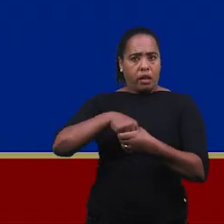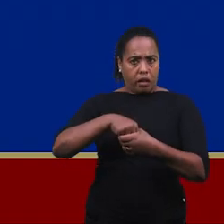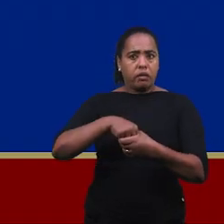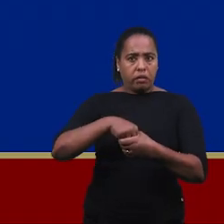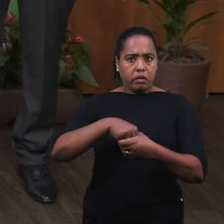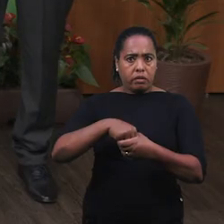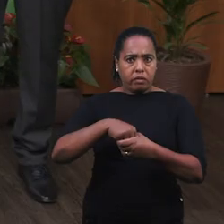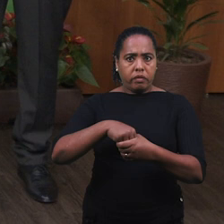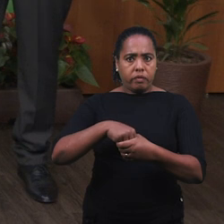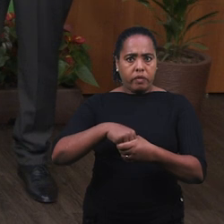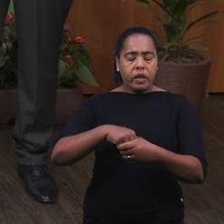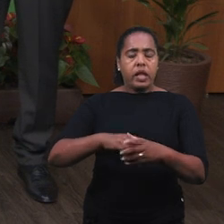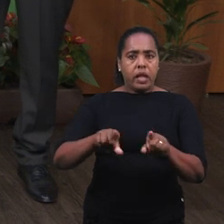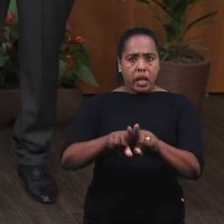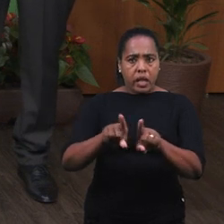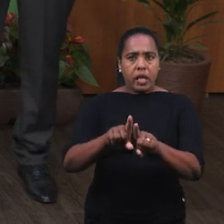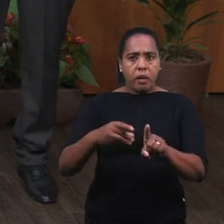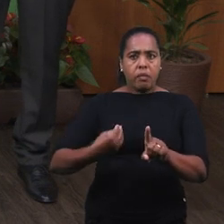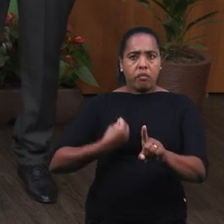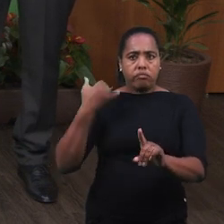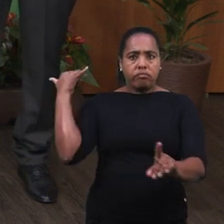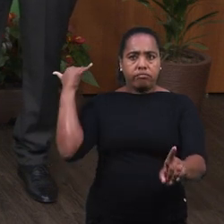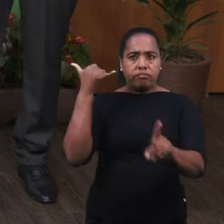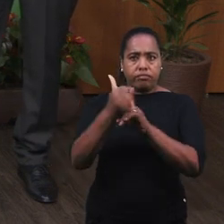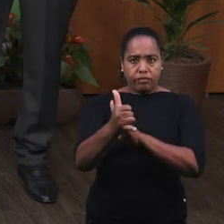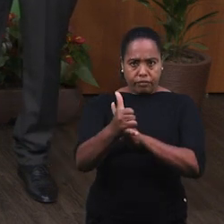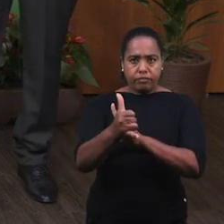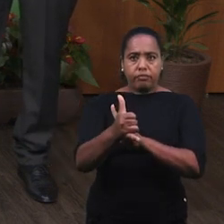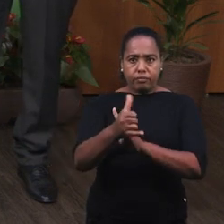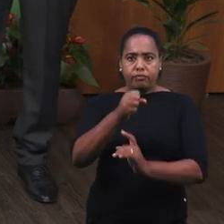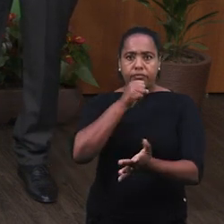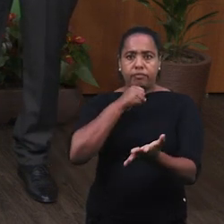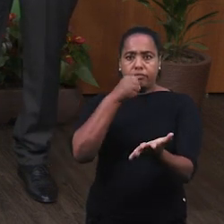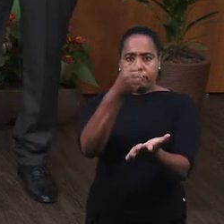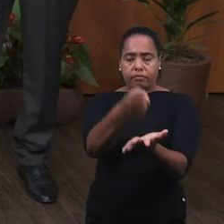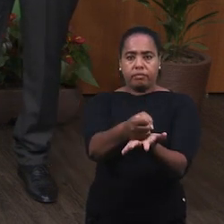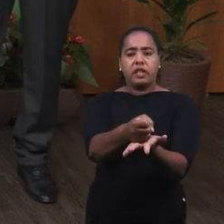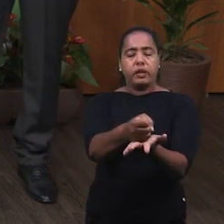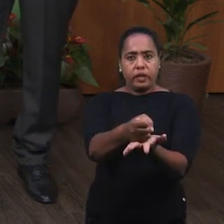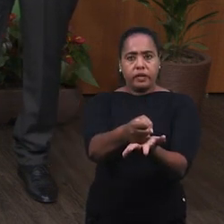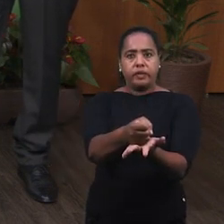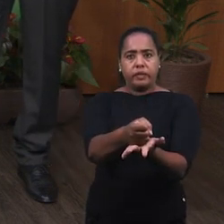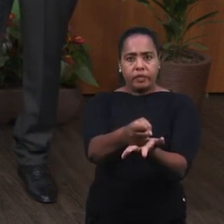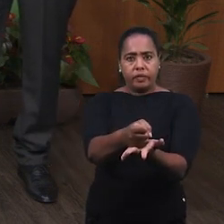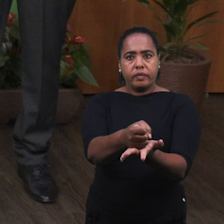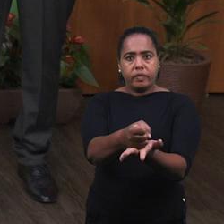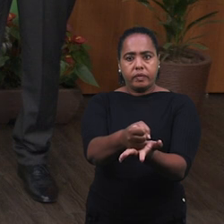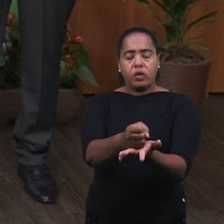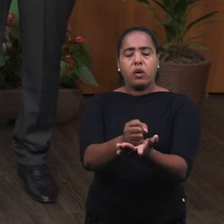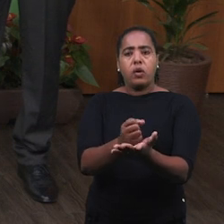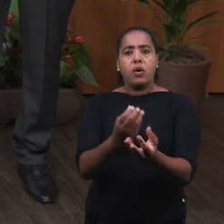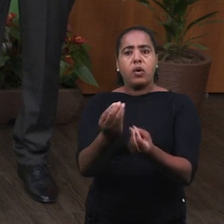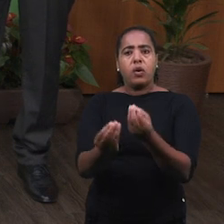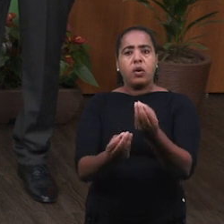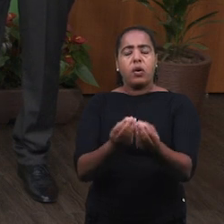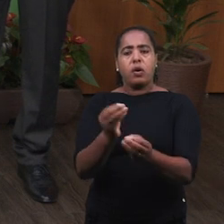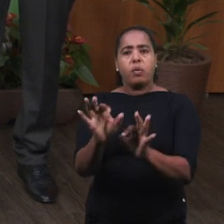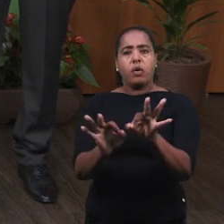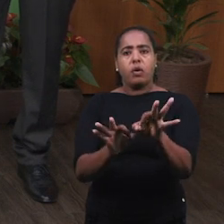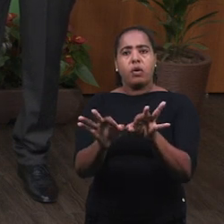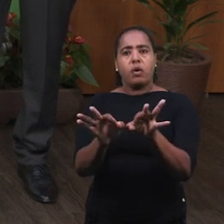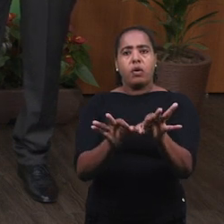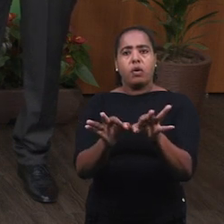prophétisé et présent depuis l'Ancien Testament dans le projet